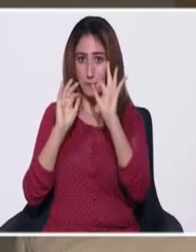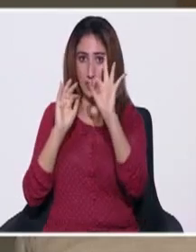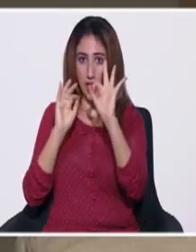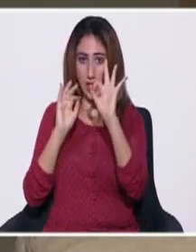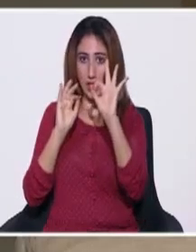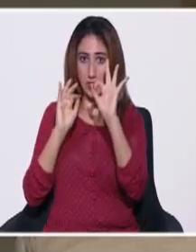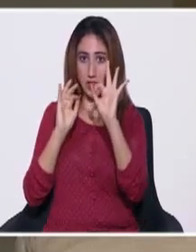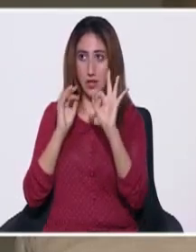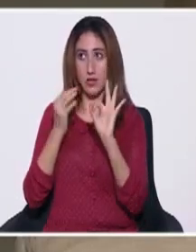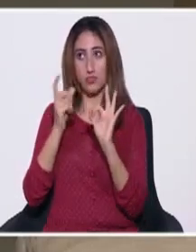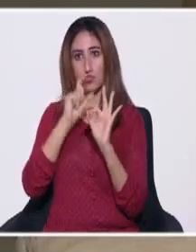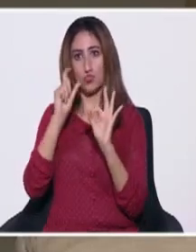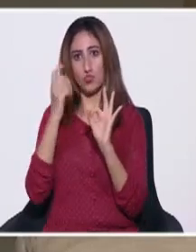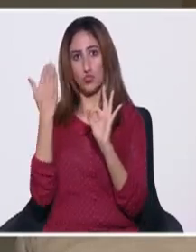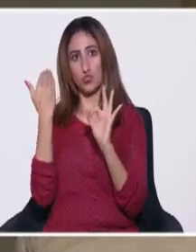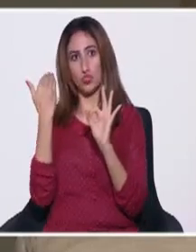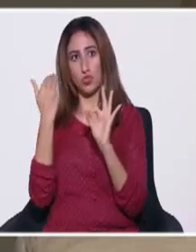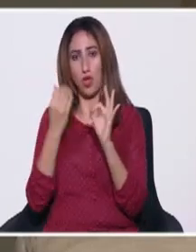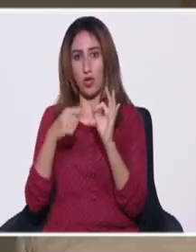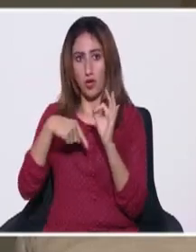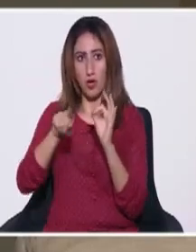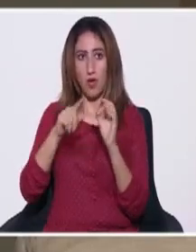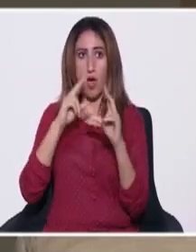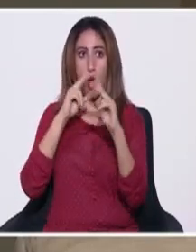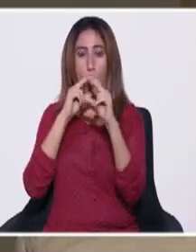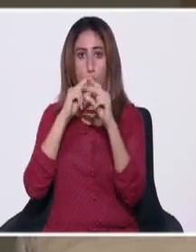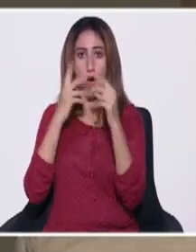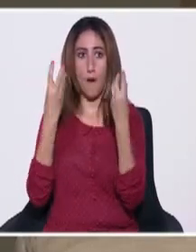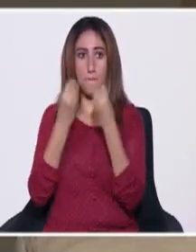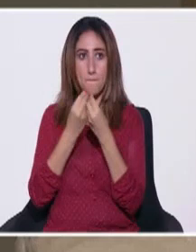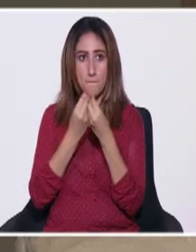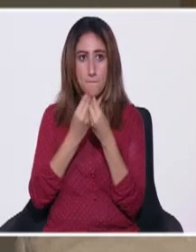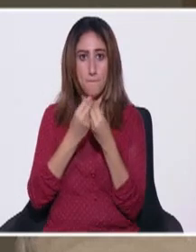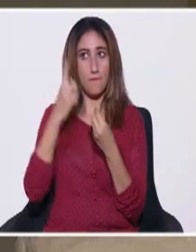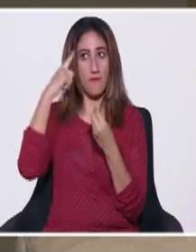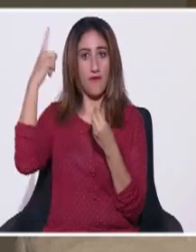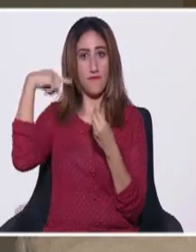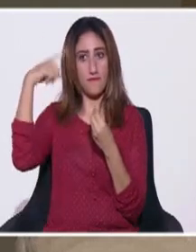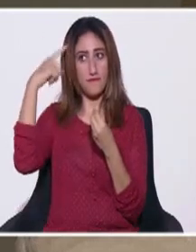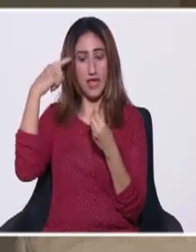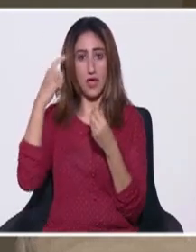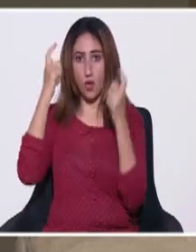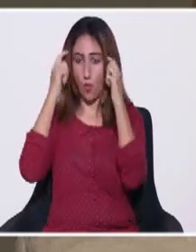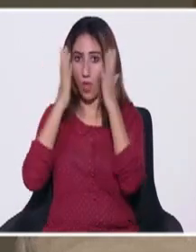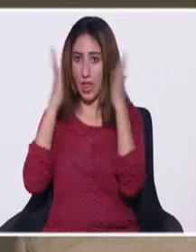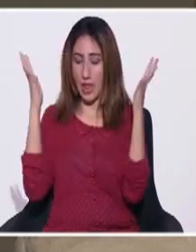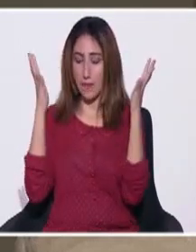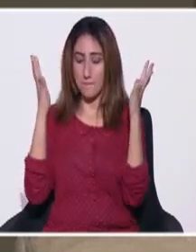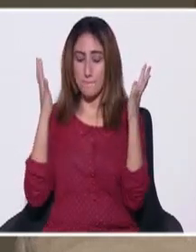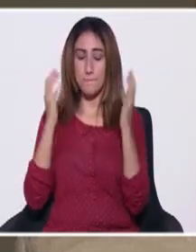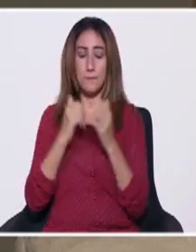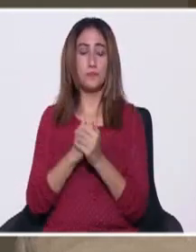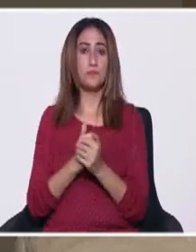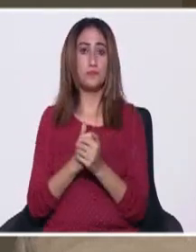يعني شهرين ثلاثه ويظهر، اللي هو حوارات مع قاده الفكر والفلسفه والعلم، ده من ضمن البرامج